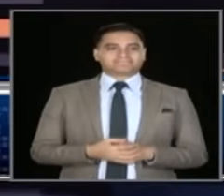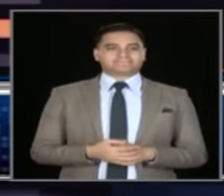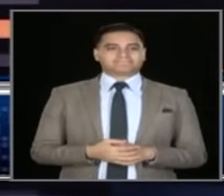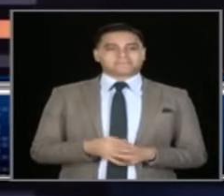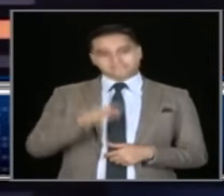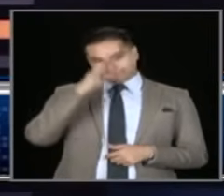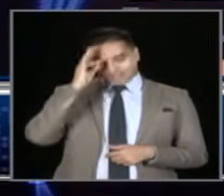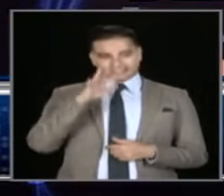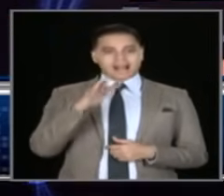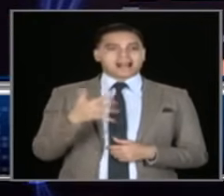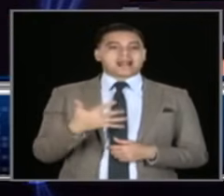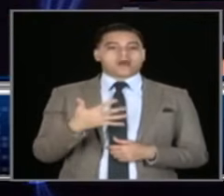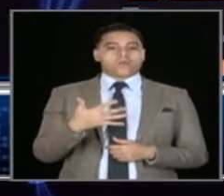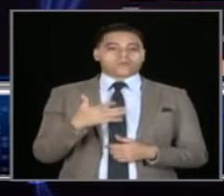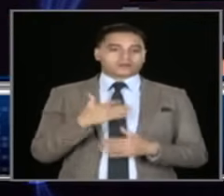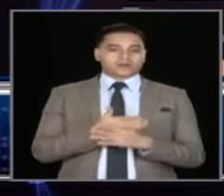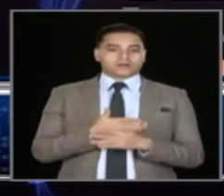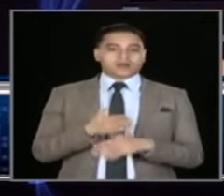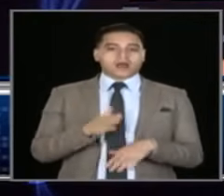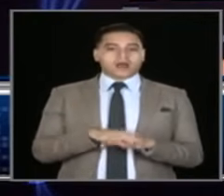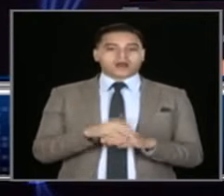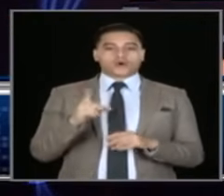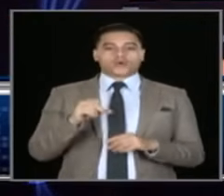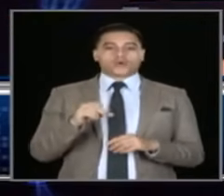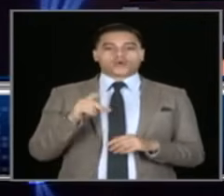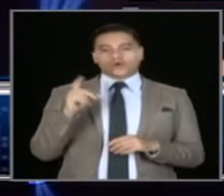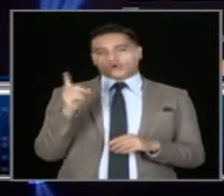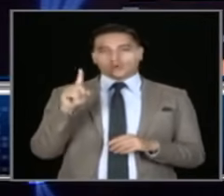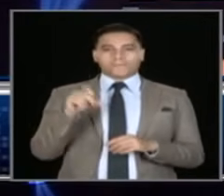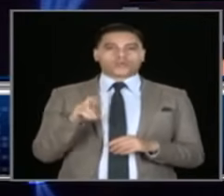ماذا لو سيطرت الروبوتات على البشر؟